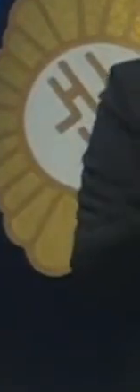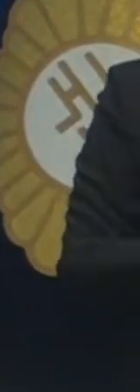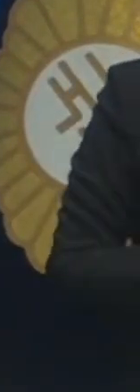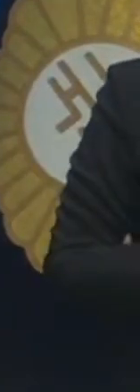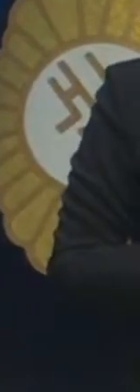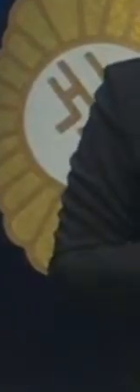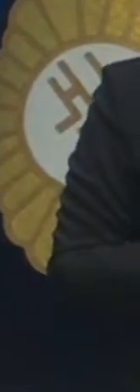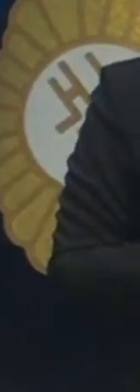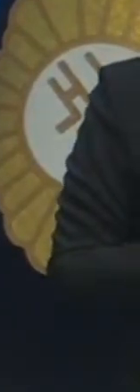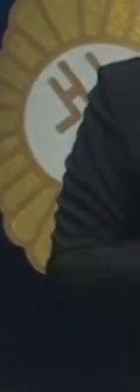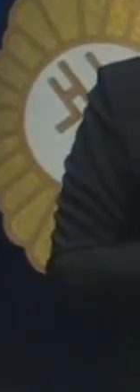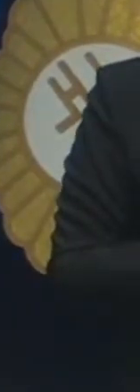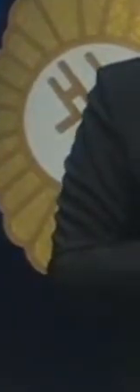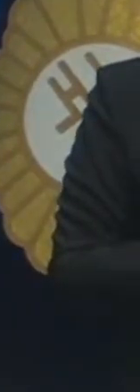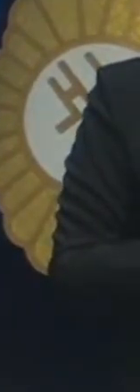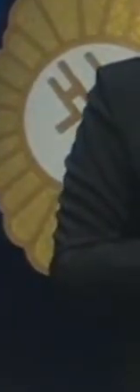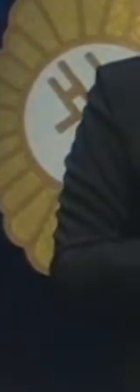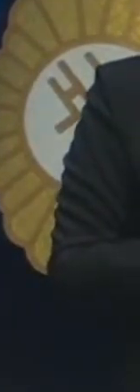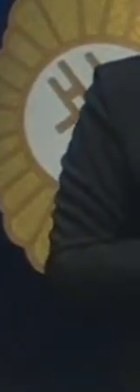이상입니다.